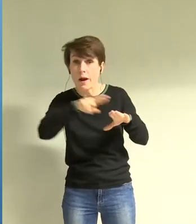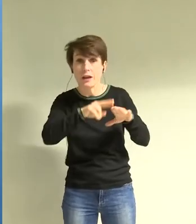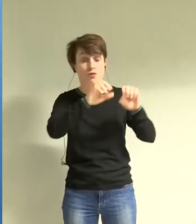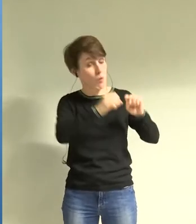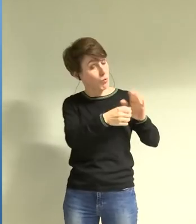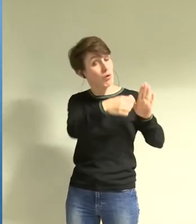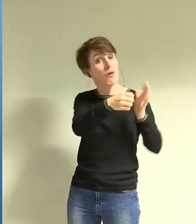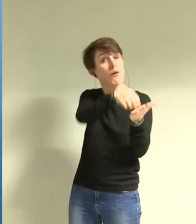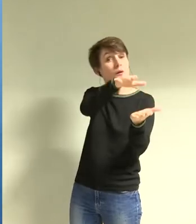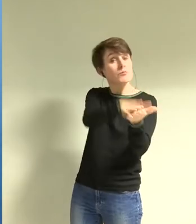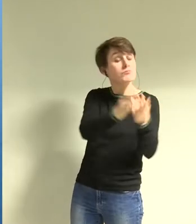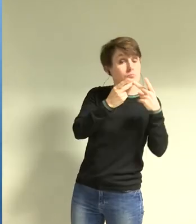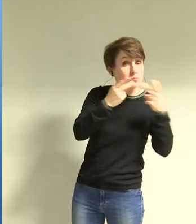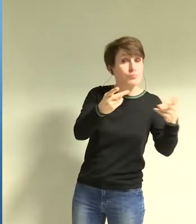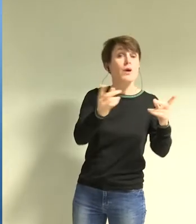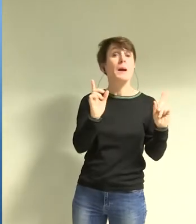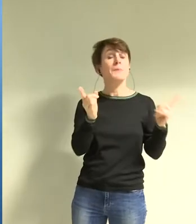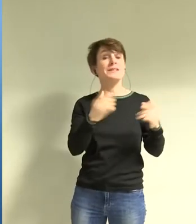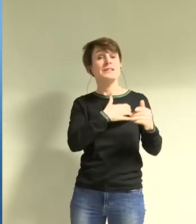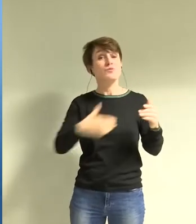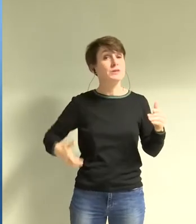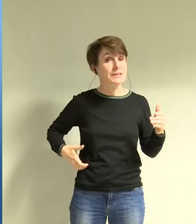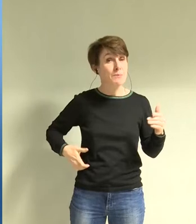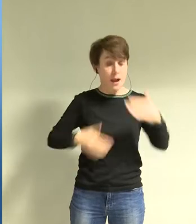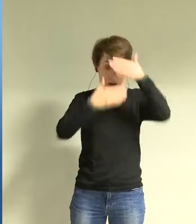le port du burck unis dans les piscines municipales